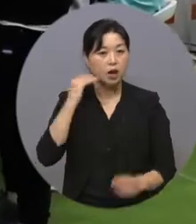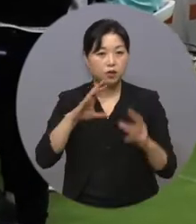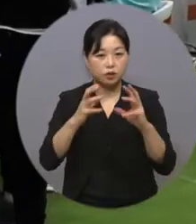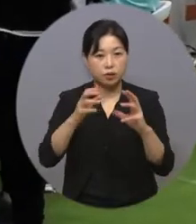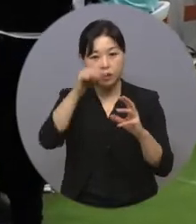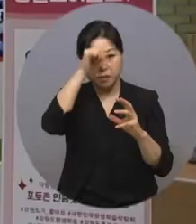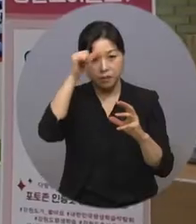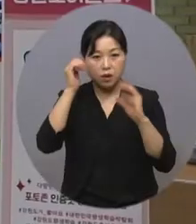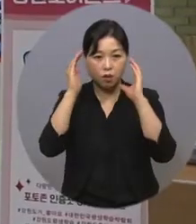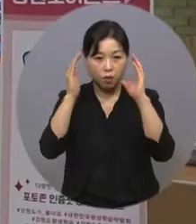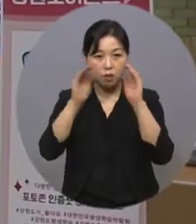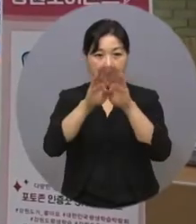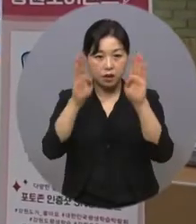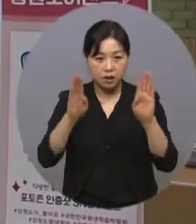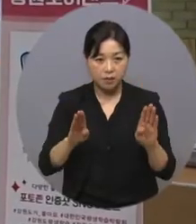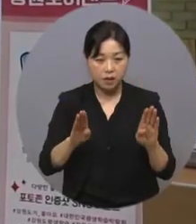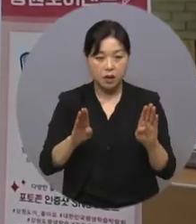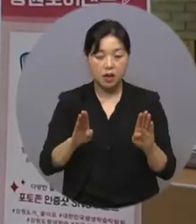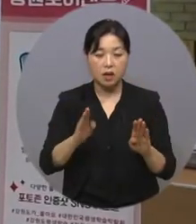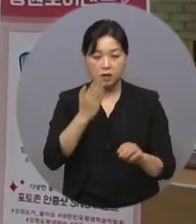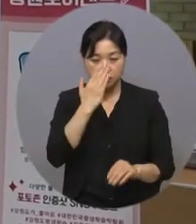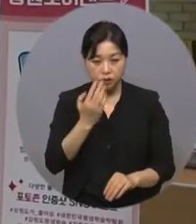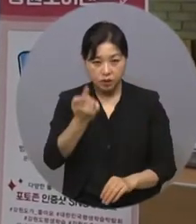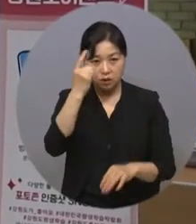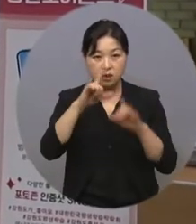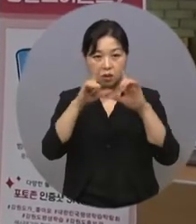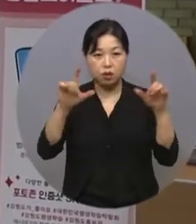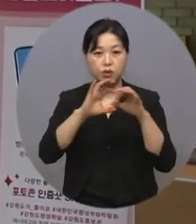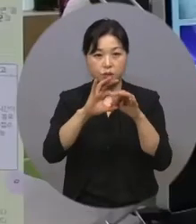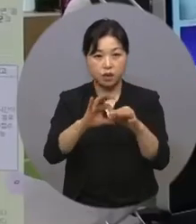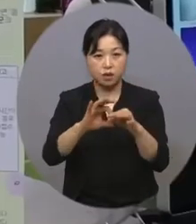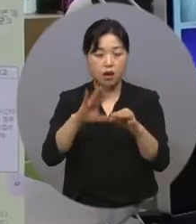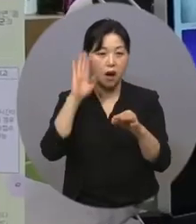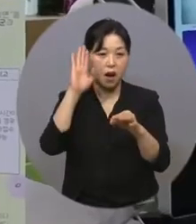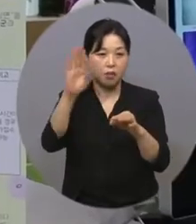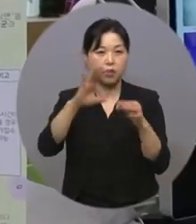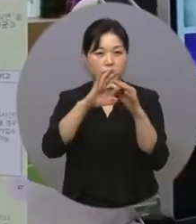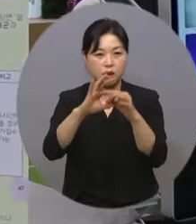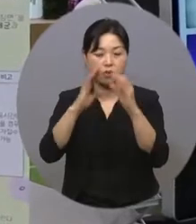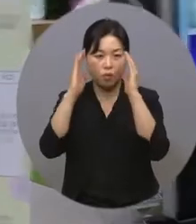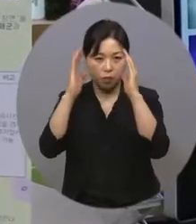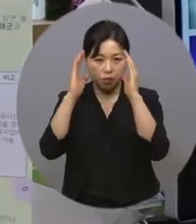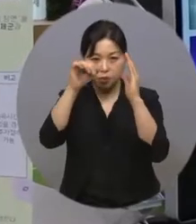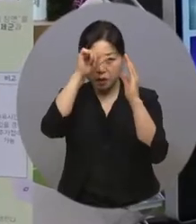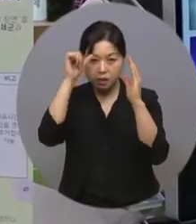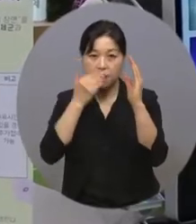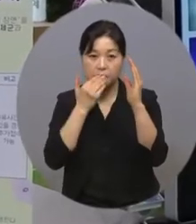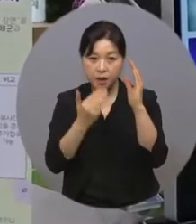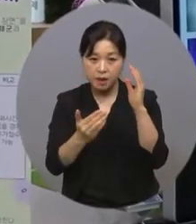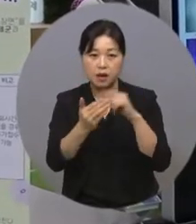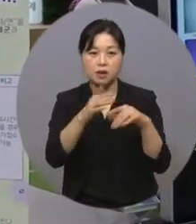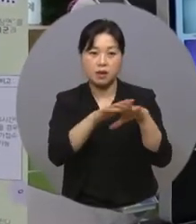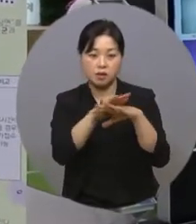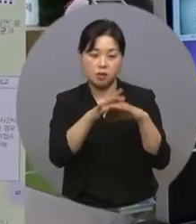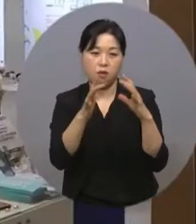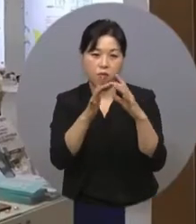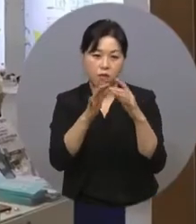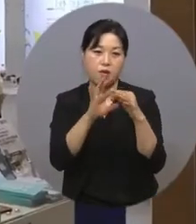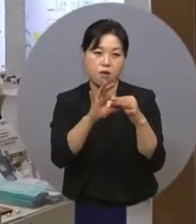순천 선언을 통해 지속 가능한 평생학습 네트워크를 구축하고 건강한 도시를